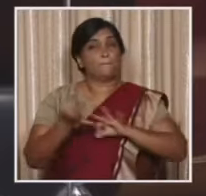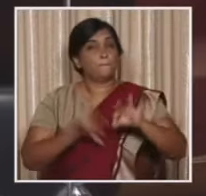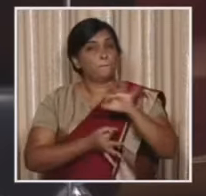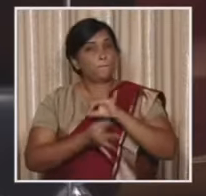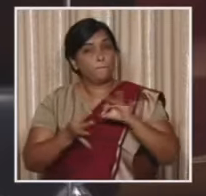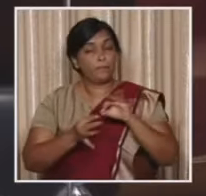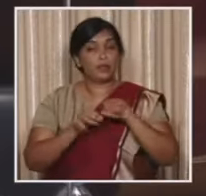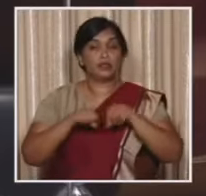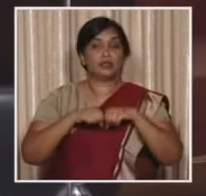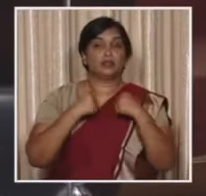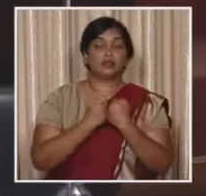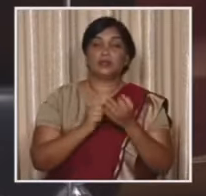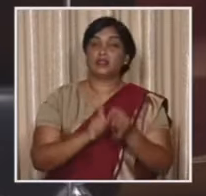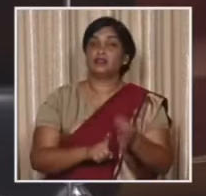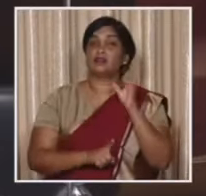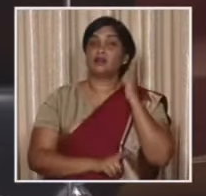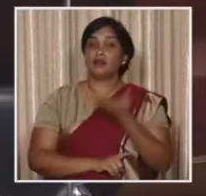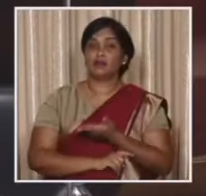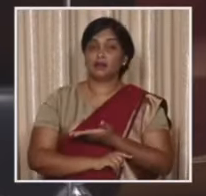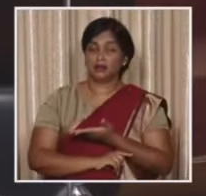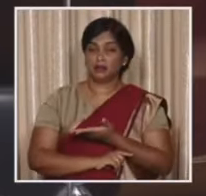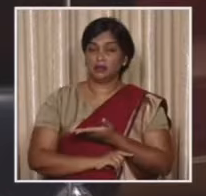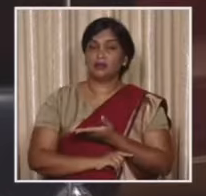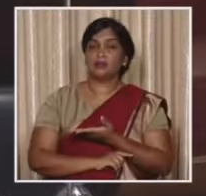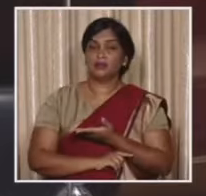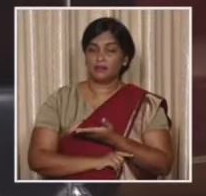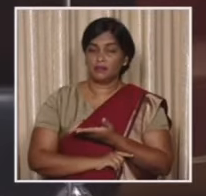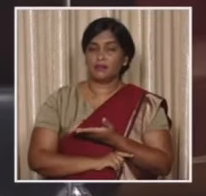Loka prajatantavadi sangme sababati.